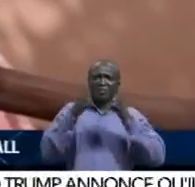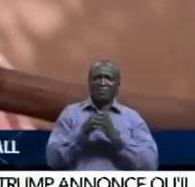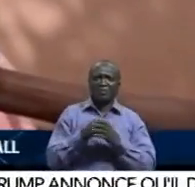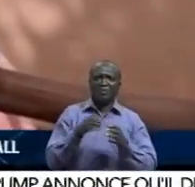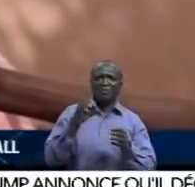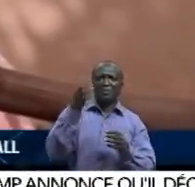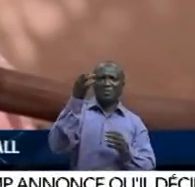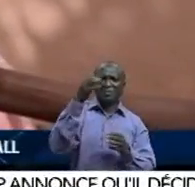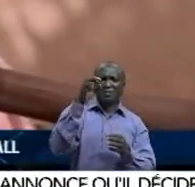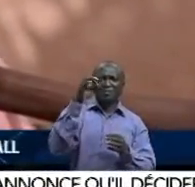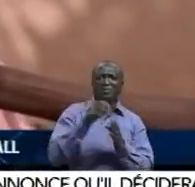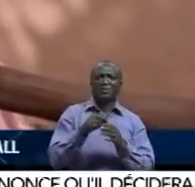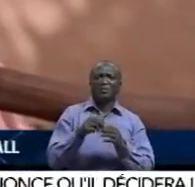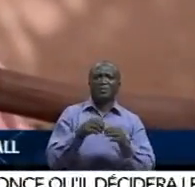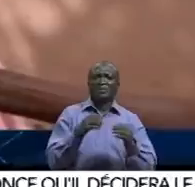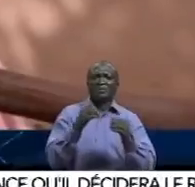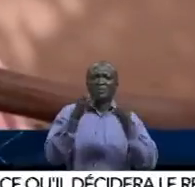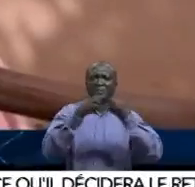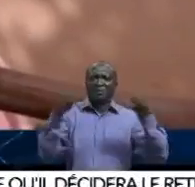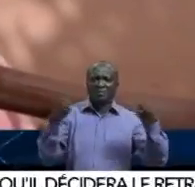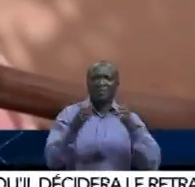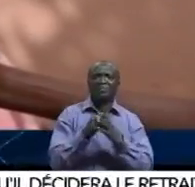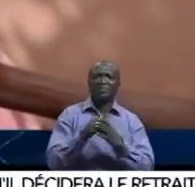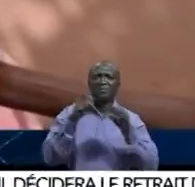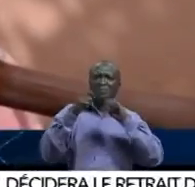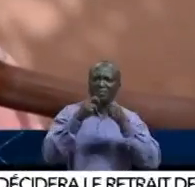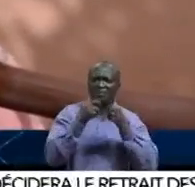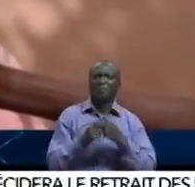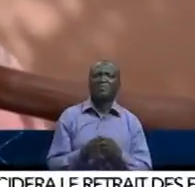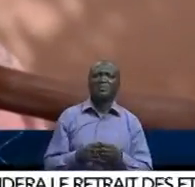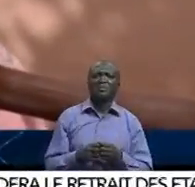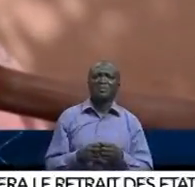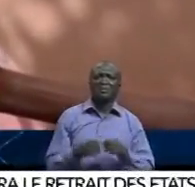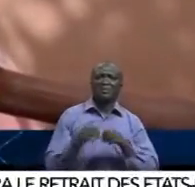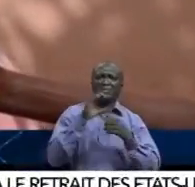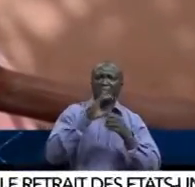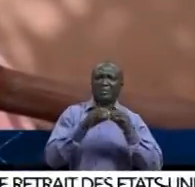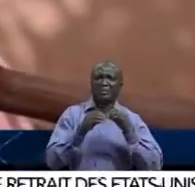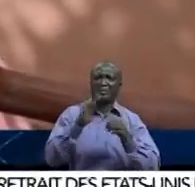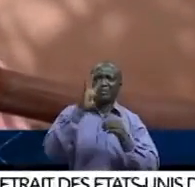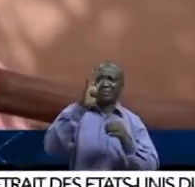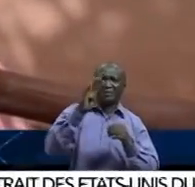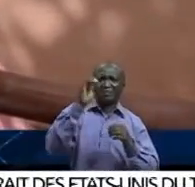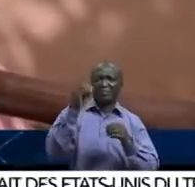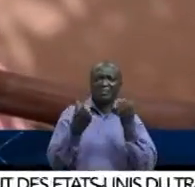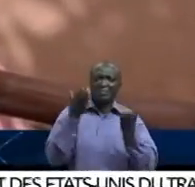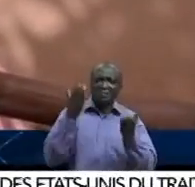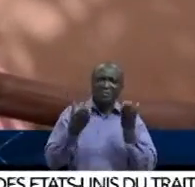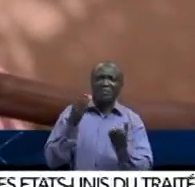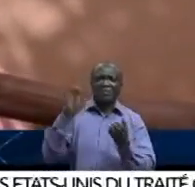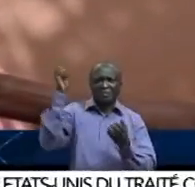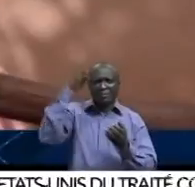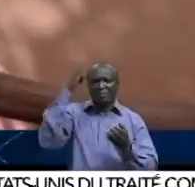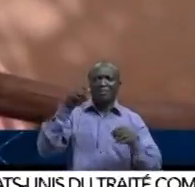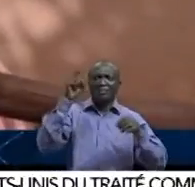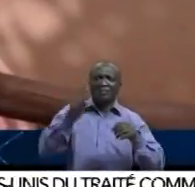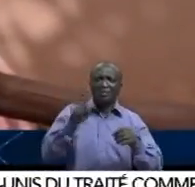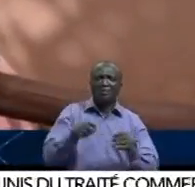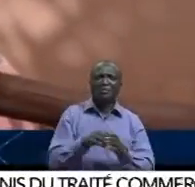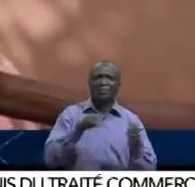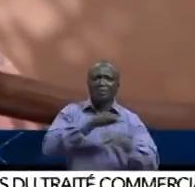espaces numériques ouverts sont en cours de réalisation il y a à peu près une quarantaine dont l'État a besoin de mettre en œuvre